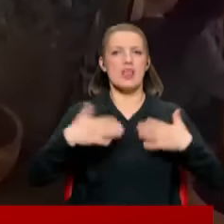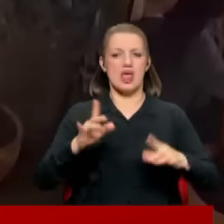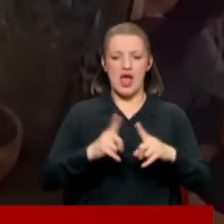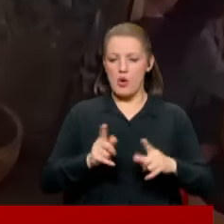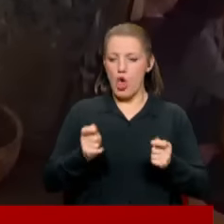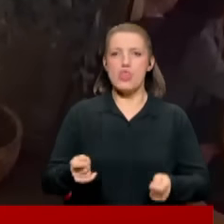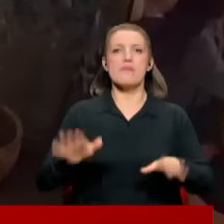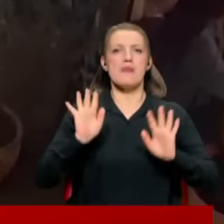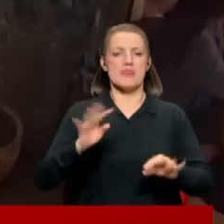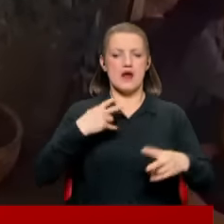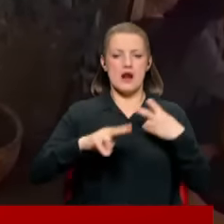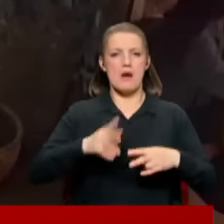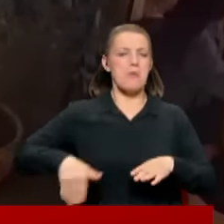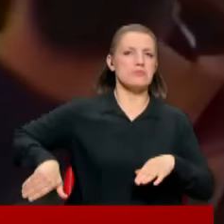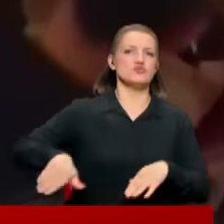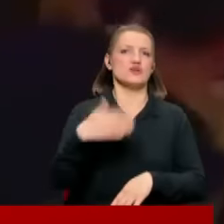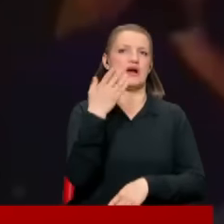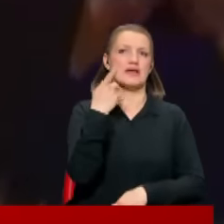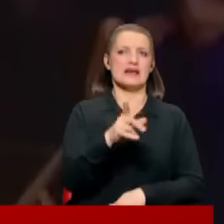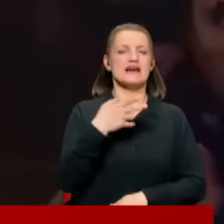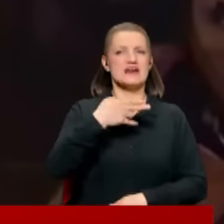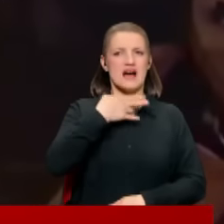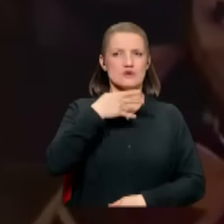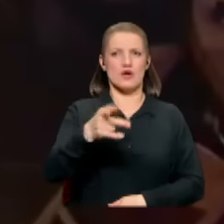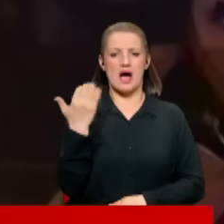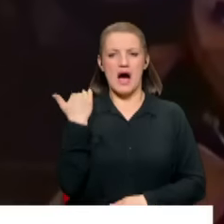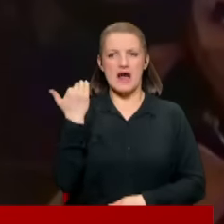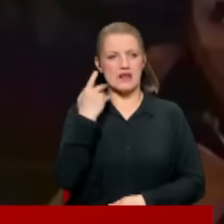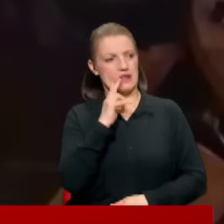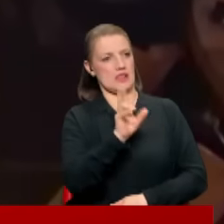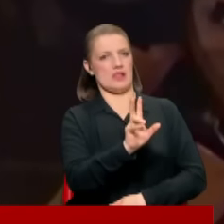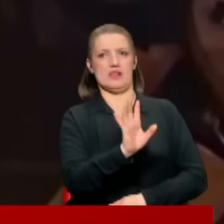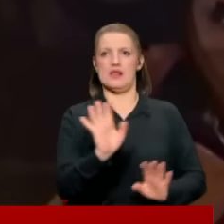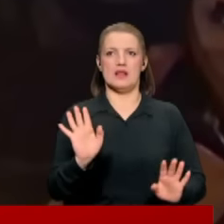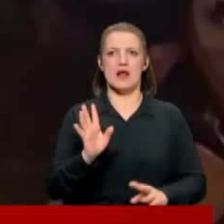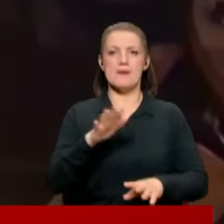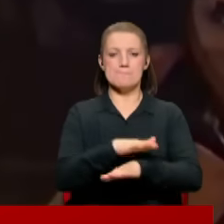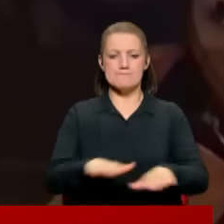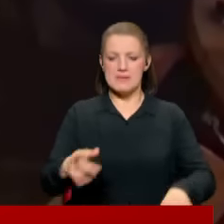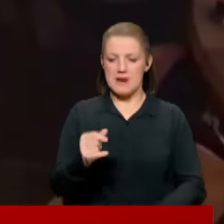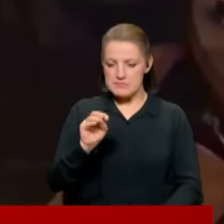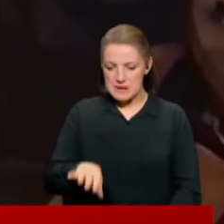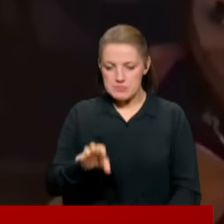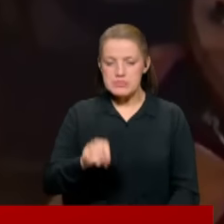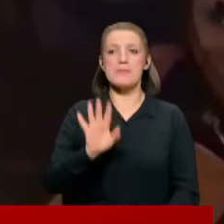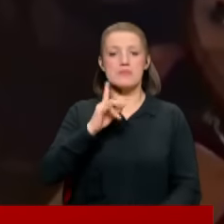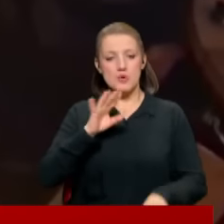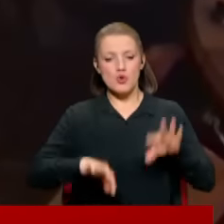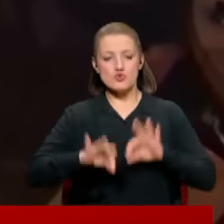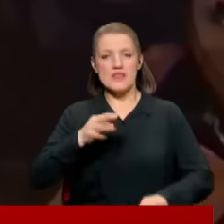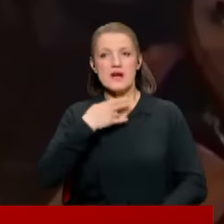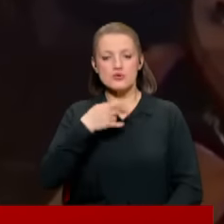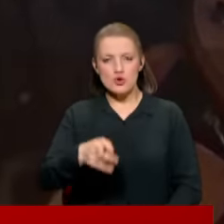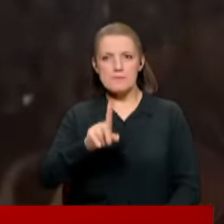hesabı bile ödemeden restorandan ayrılırken garsonlar arkalarından baka kaldı. Masaya para bırakılmış mı diye kontrol